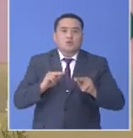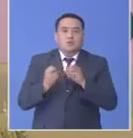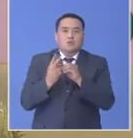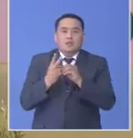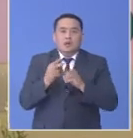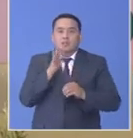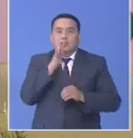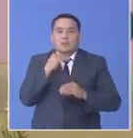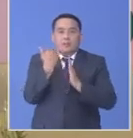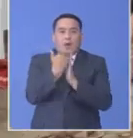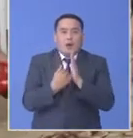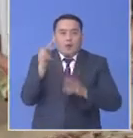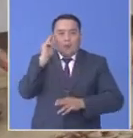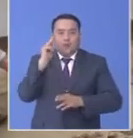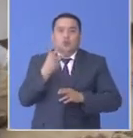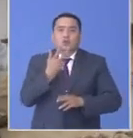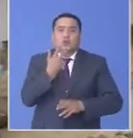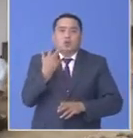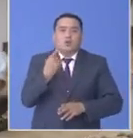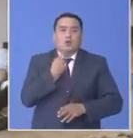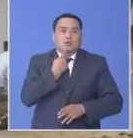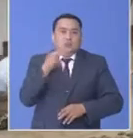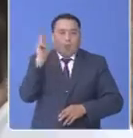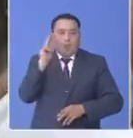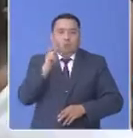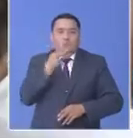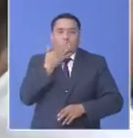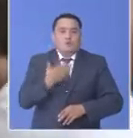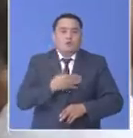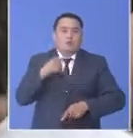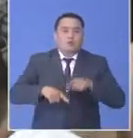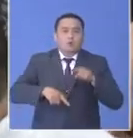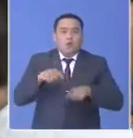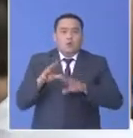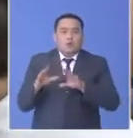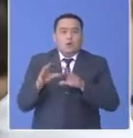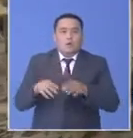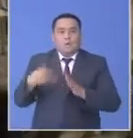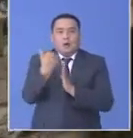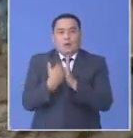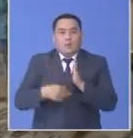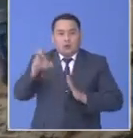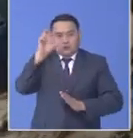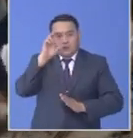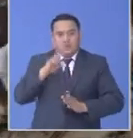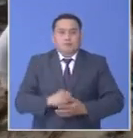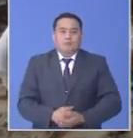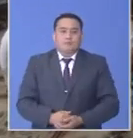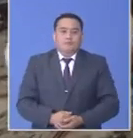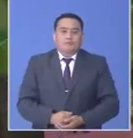программы обучения, о трехязычном обучении, о патриотическом воспитании и реализации государственных программ.